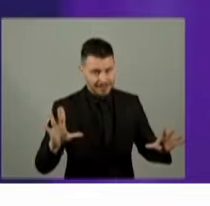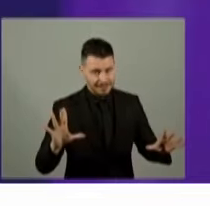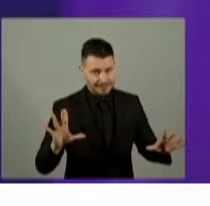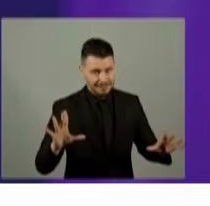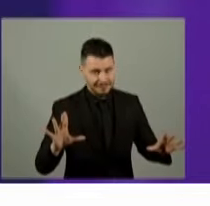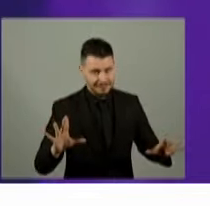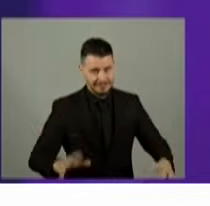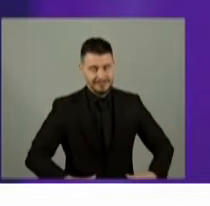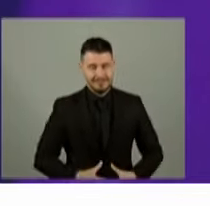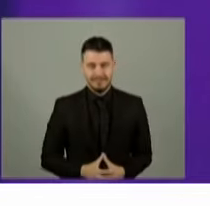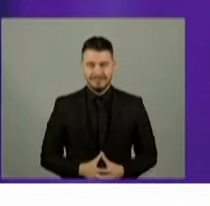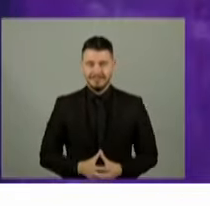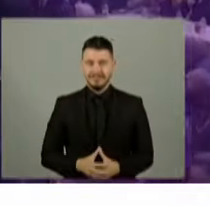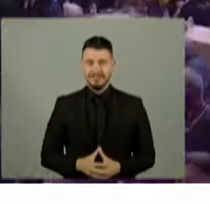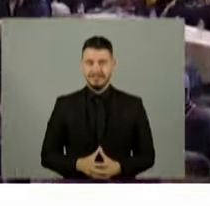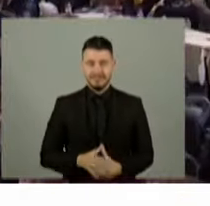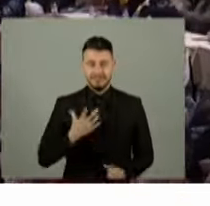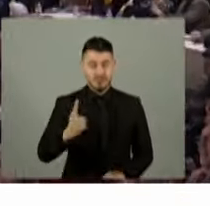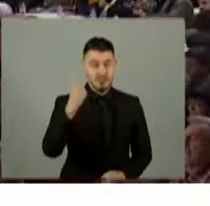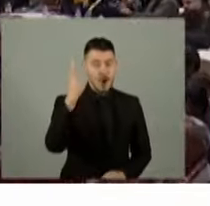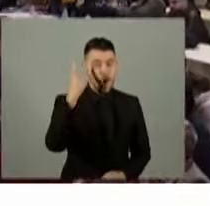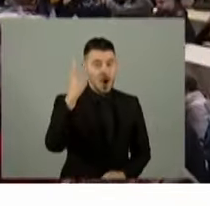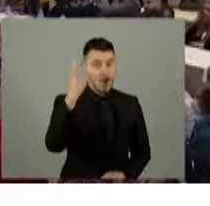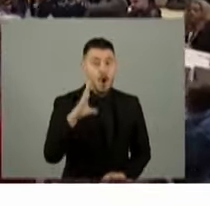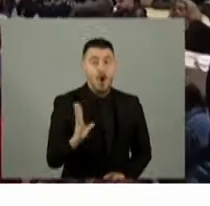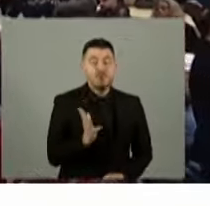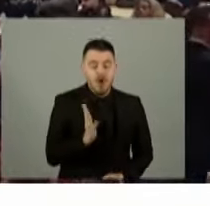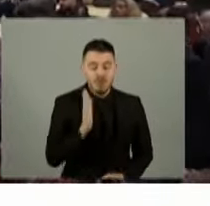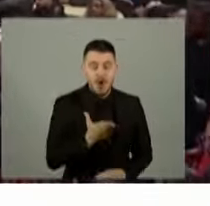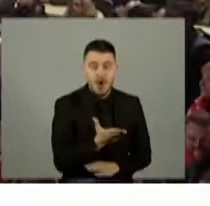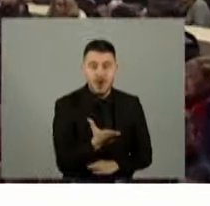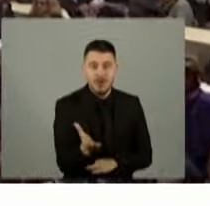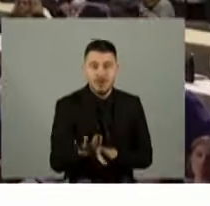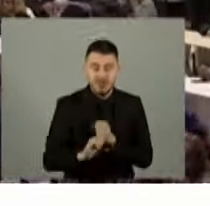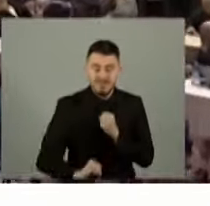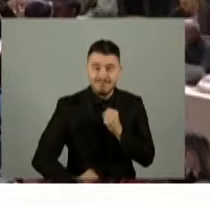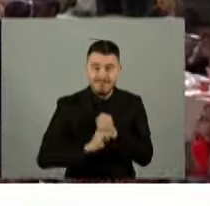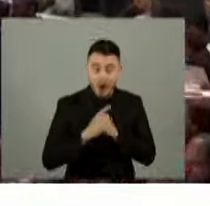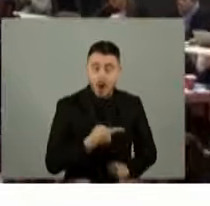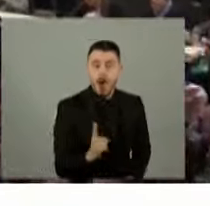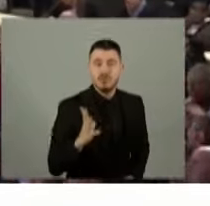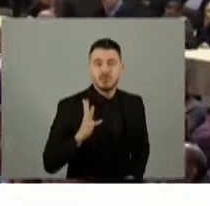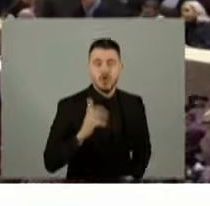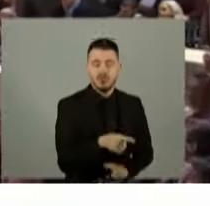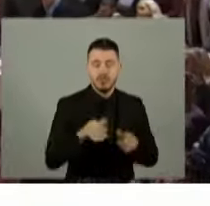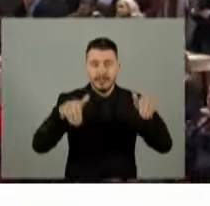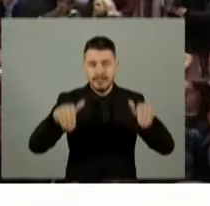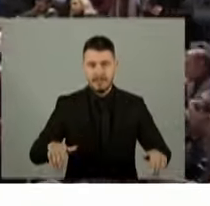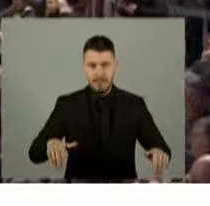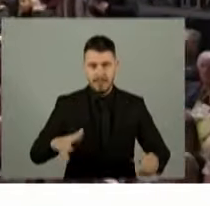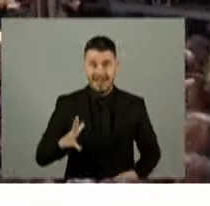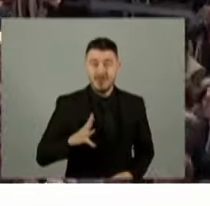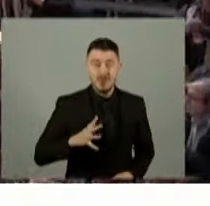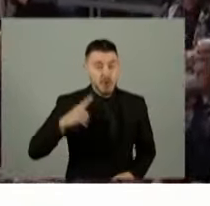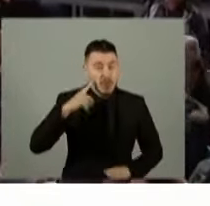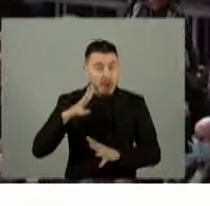συμπεριφορά αυτή που έχει. Βέβαια το καταστατικό πολύ δεν έχει πατήσει πάνω πολύ στο καταστατικό. Αλλά εν πάση περιπτώσει. Αυτό που θέλω να πω είναι